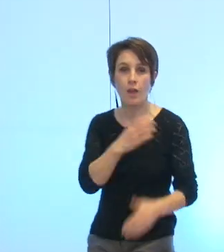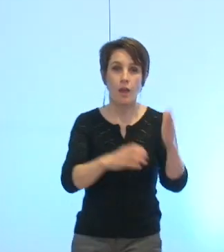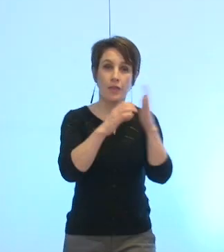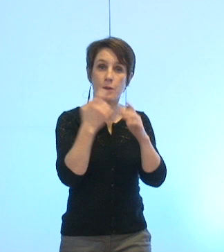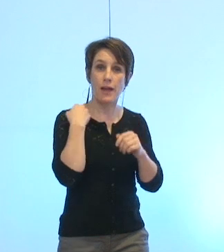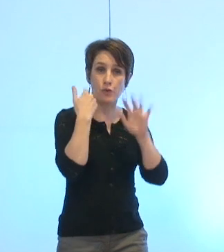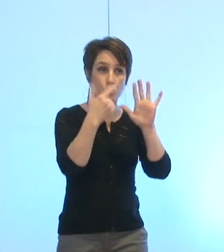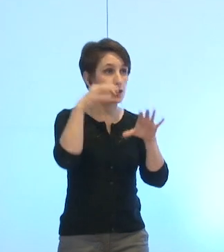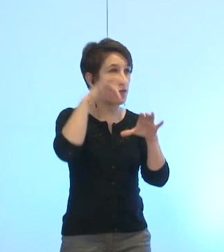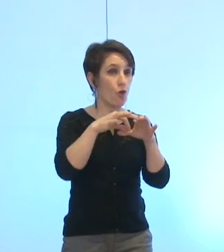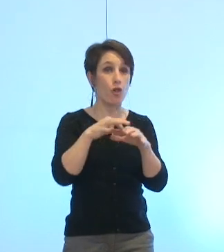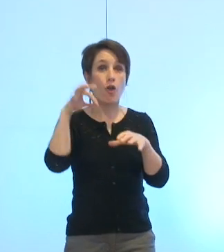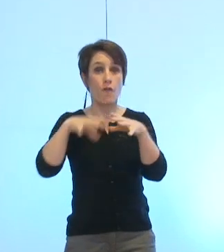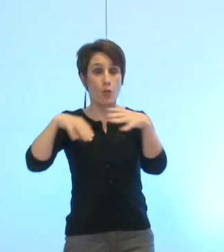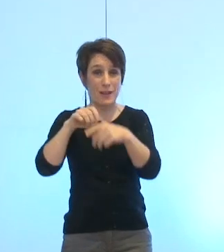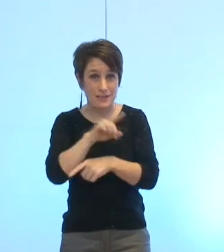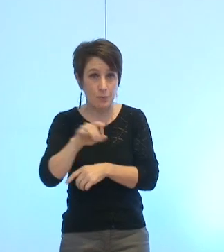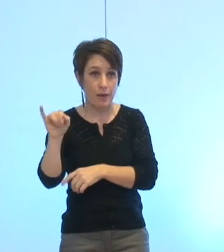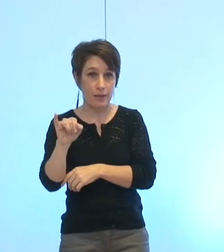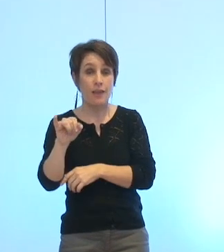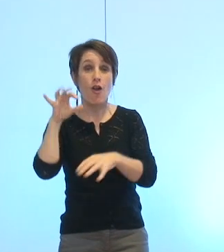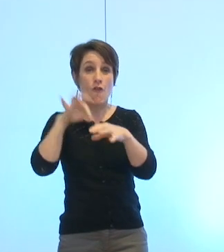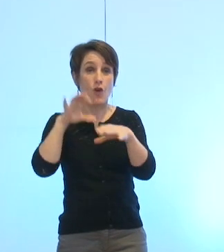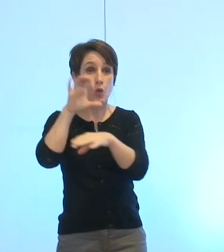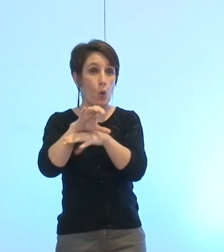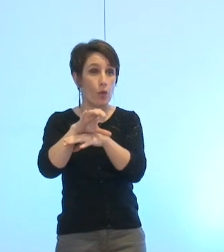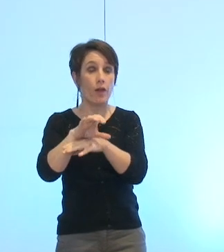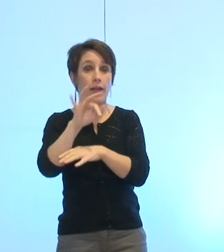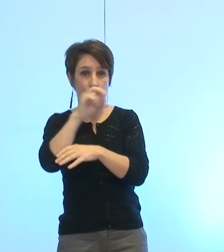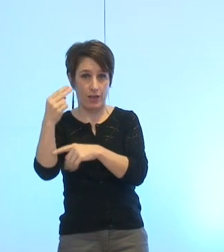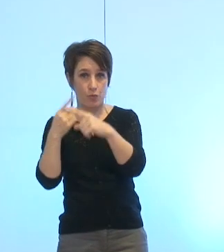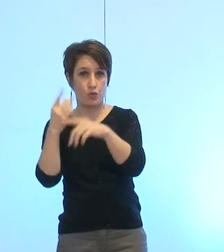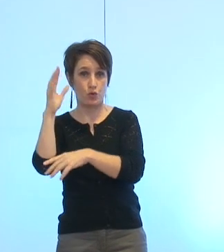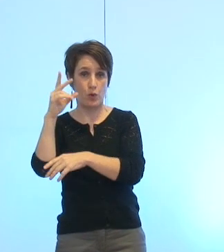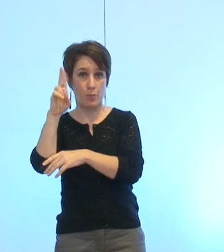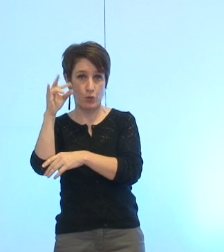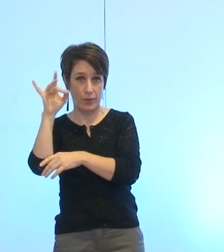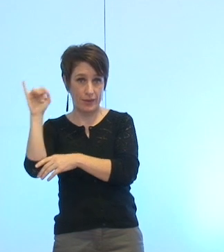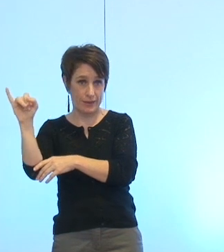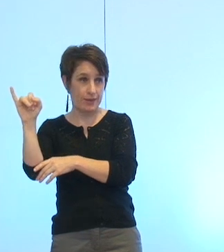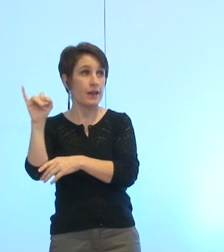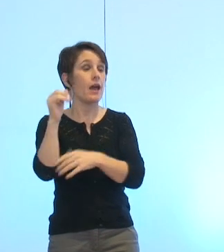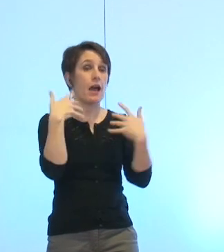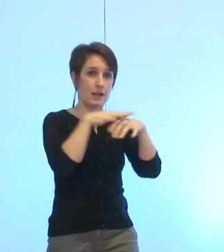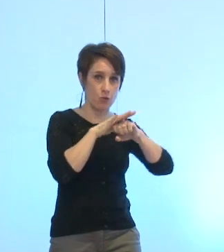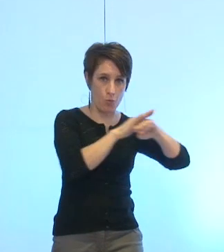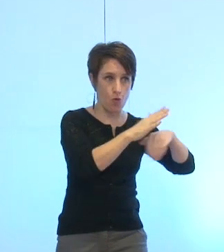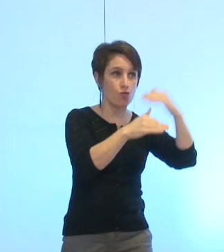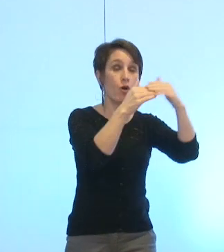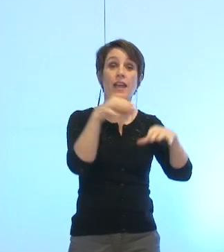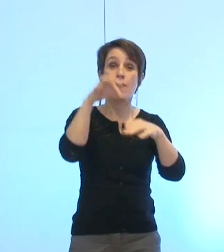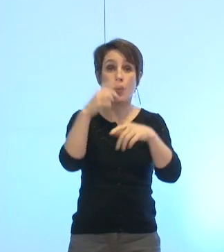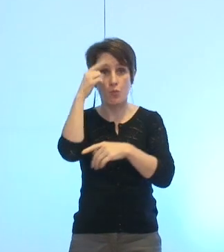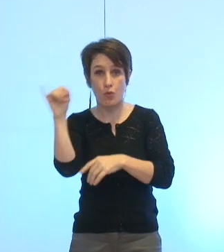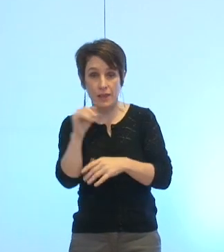s'abstient qui vote contre donc Front national umpudi société civile rassemblement de gauche et de progrès qui vote pour